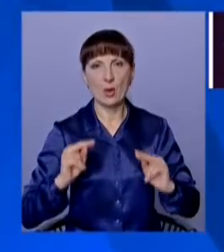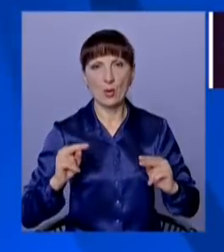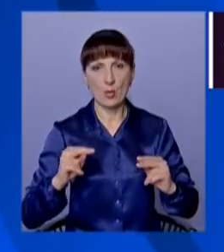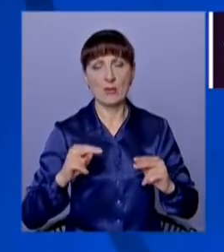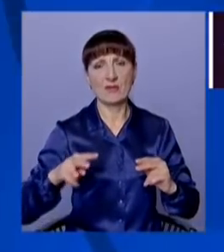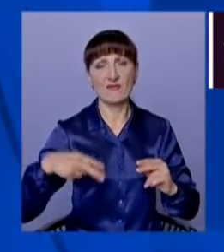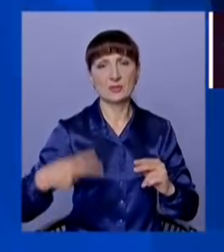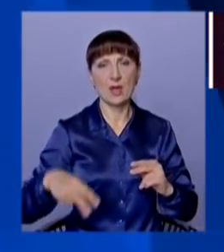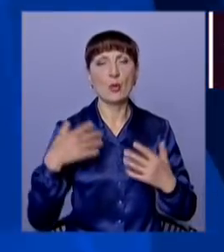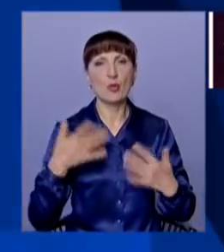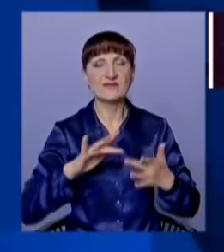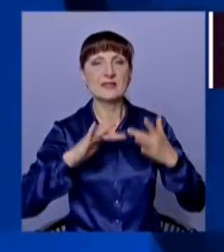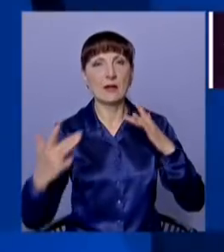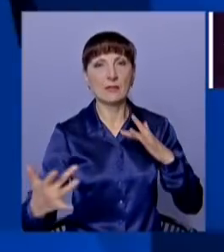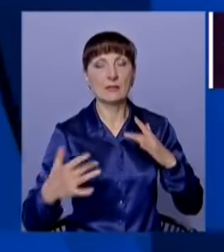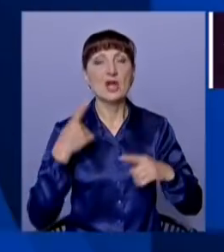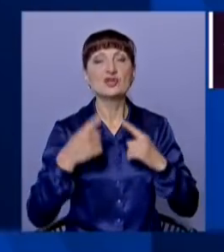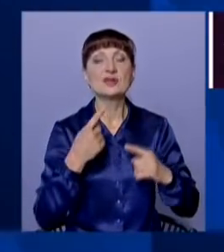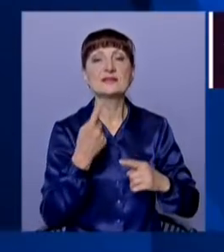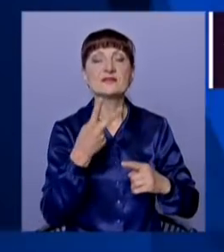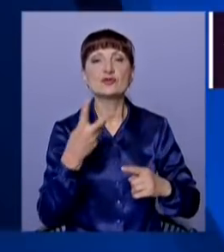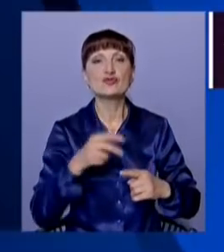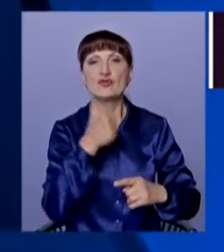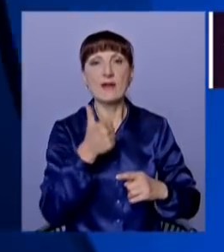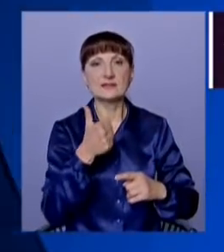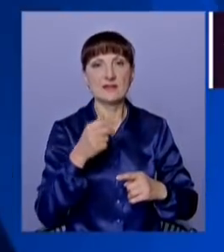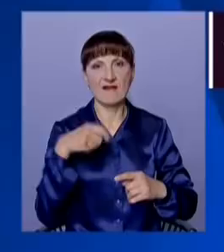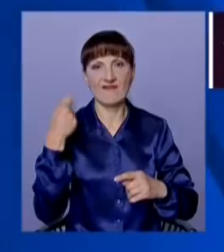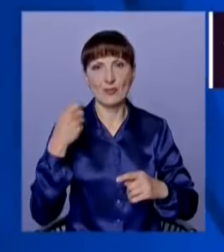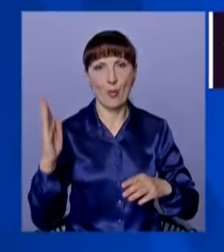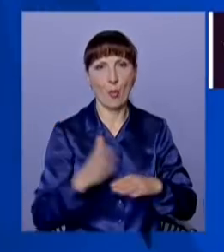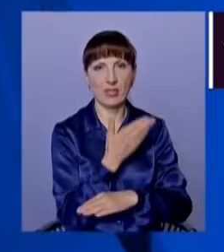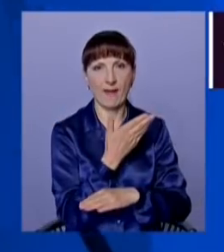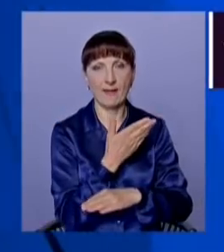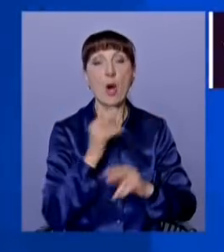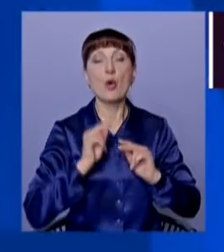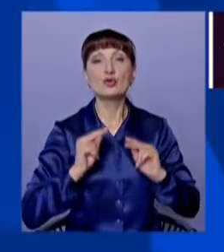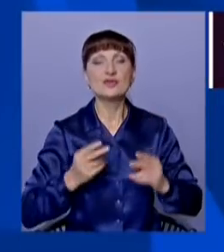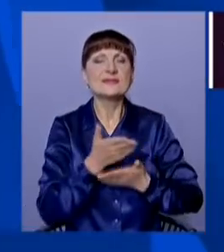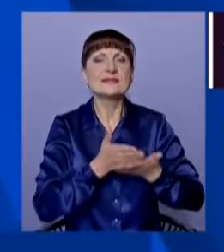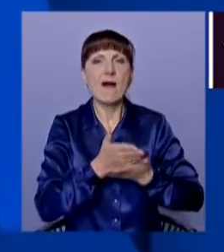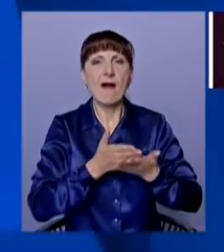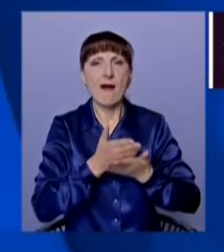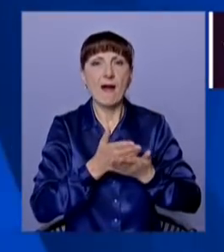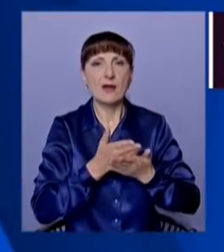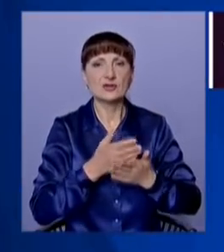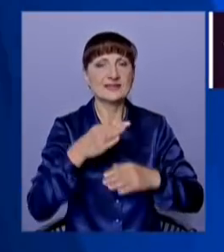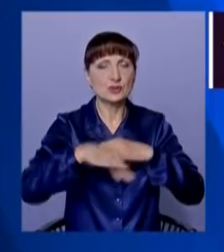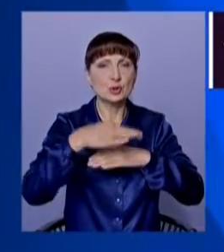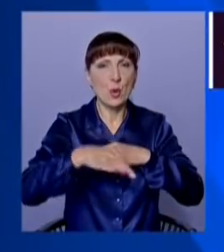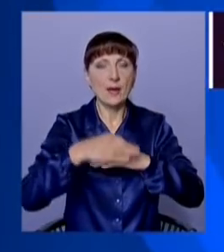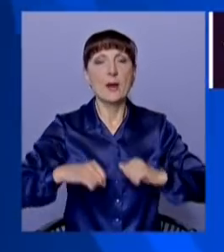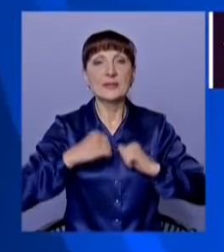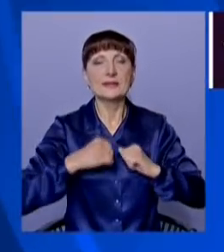взяли социальные сети сегодня через пару часов видео удалили как выяснилось учитель со стажем таким защищенным образом